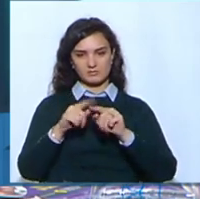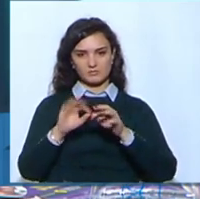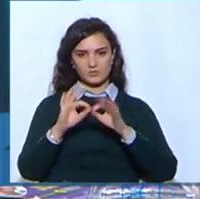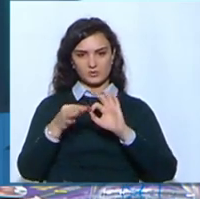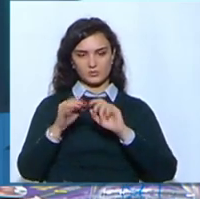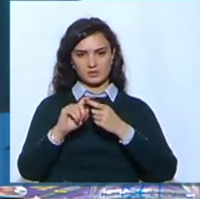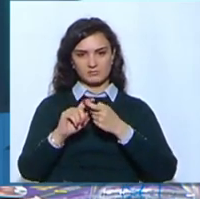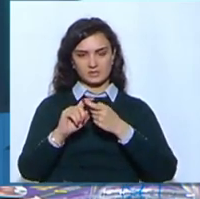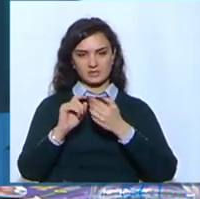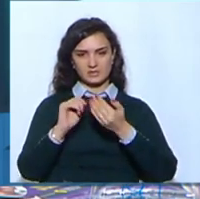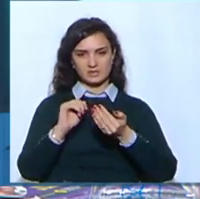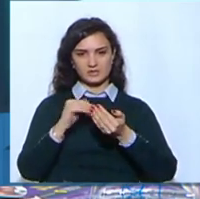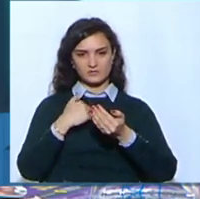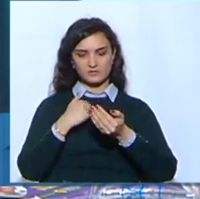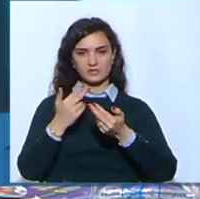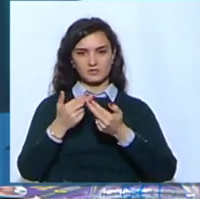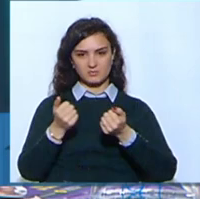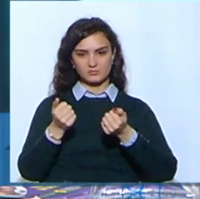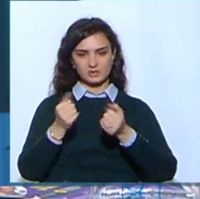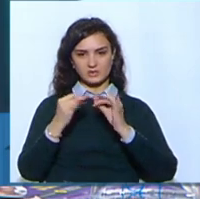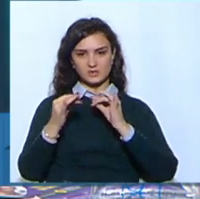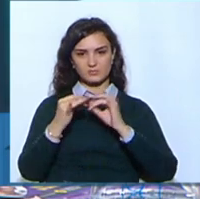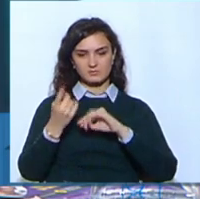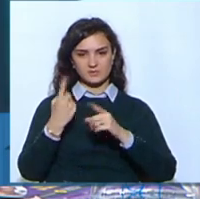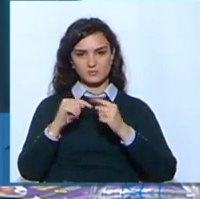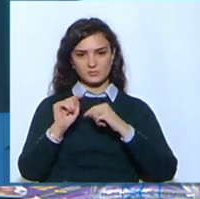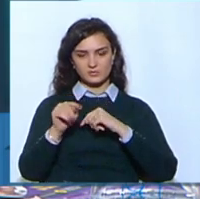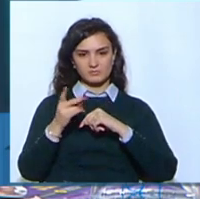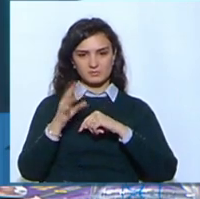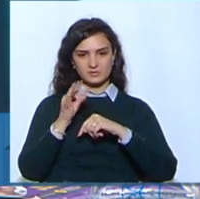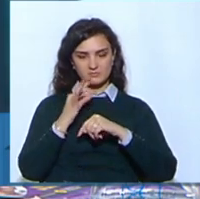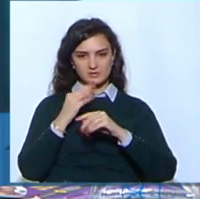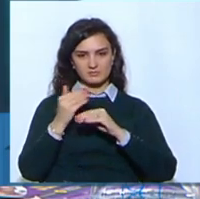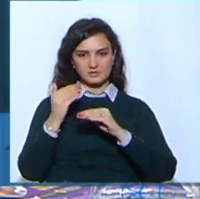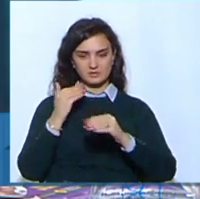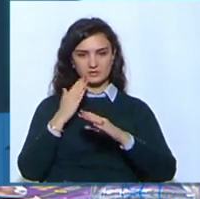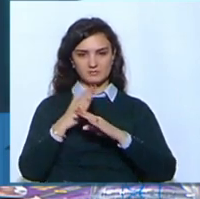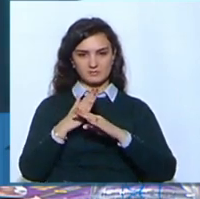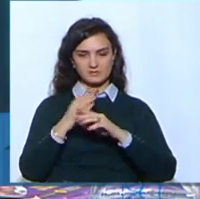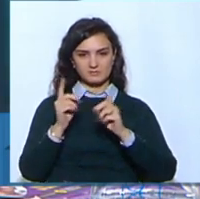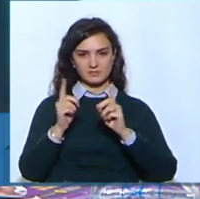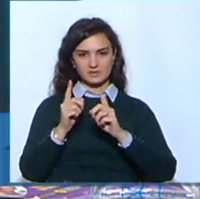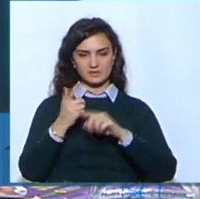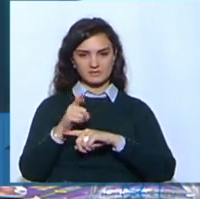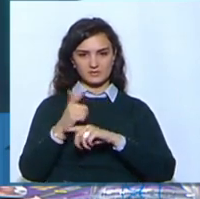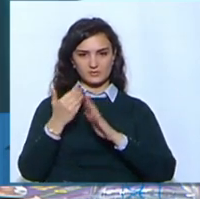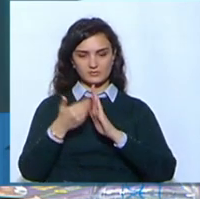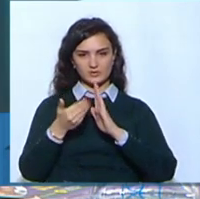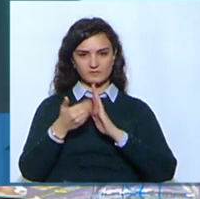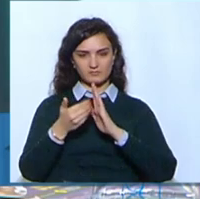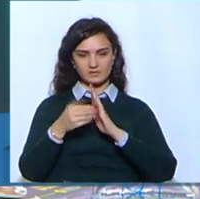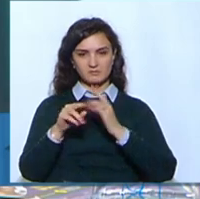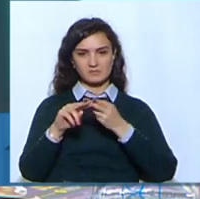კონკრეტული ინფექციისაგან. ჩვენ რასაკვირველია საუბარს დაუბრუნდებით, თუმცა მანამდე გვაქვს პატარა ვიქტორინა, ვიდეო